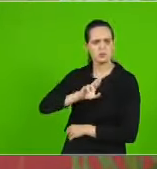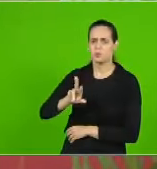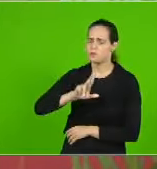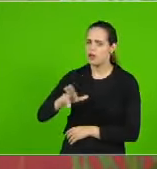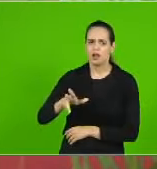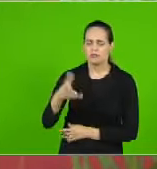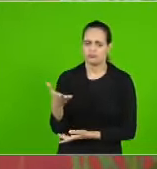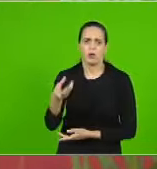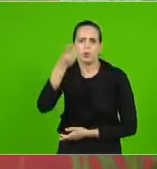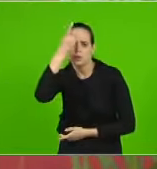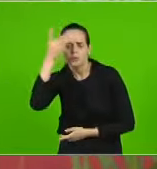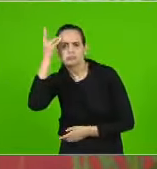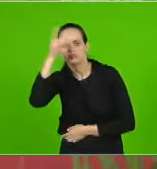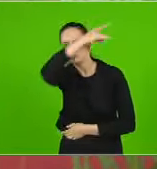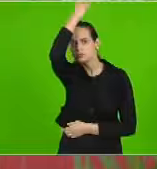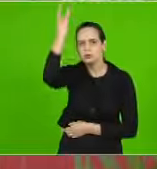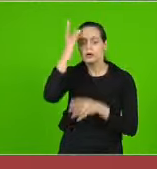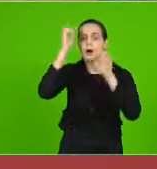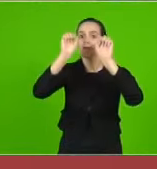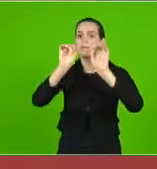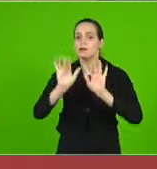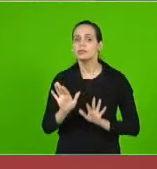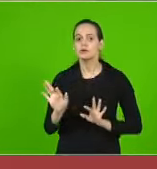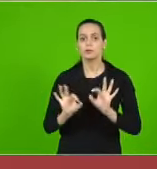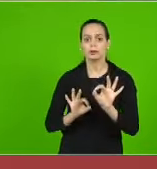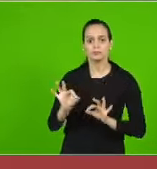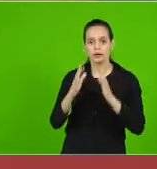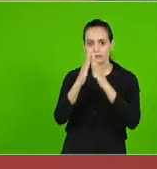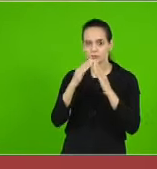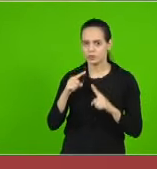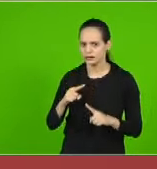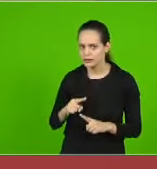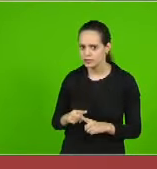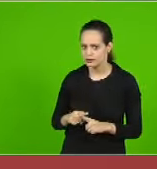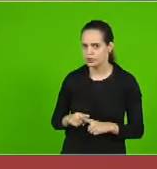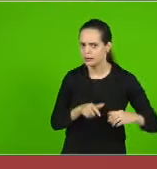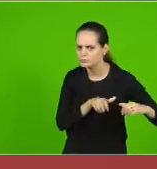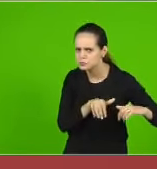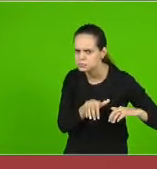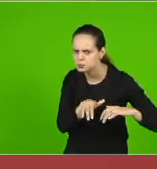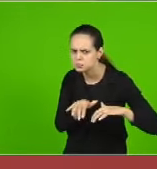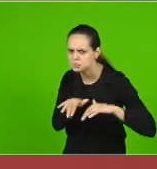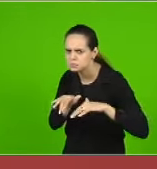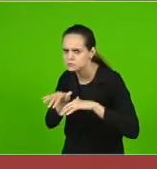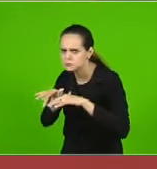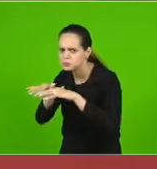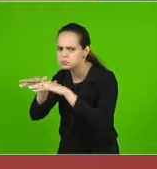это не новость. Духовные дары, благословение духа, подготавливая в наши дни церковь к исходу,